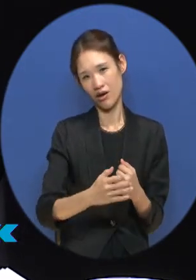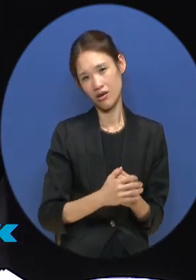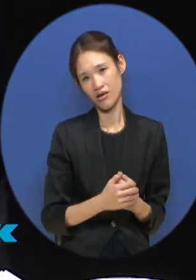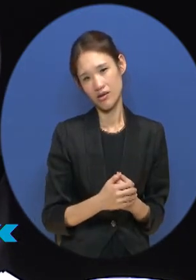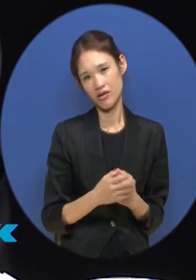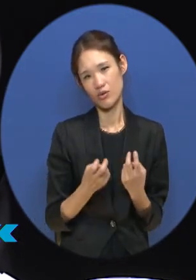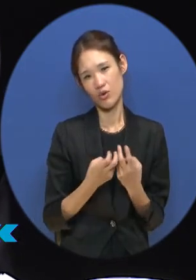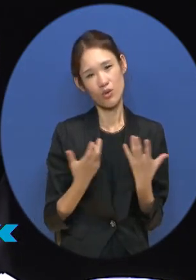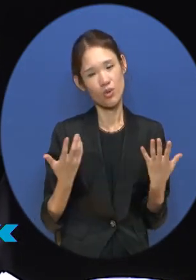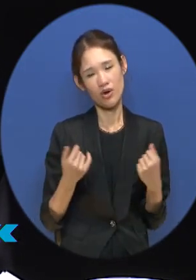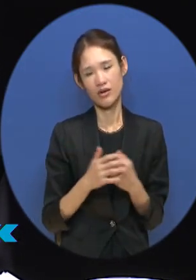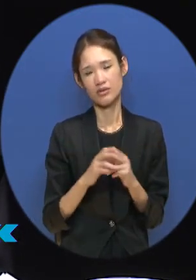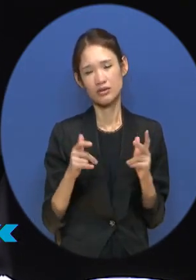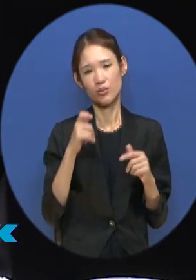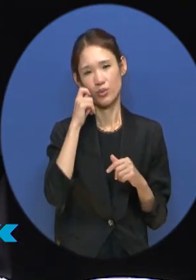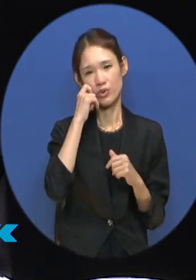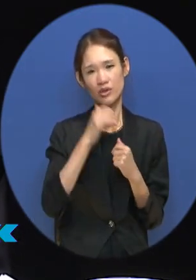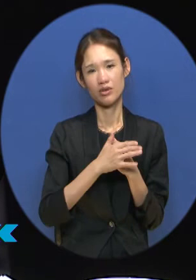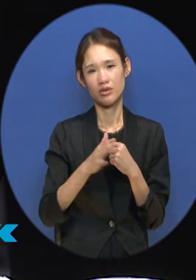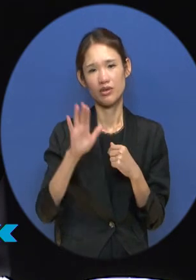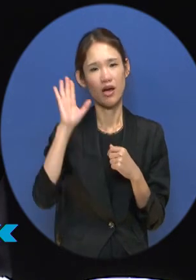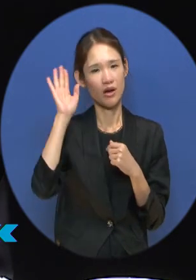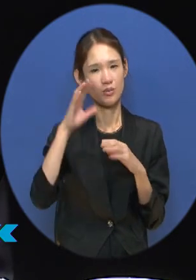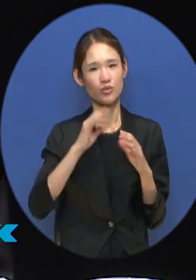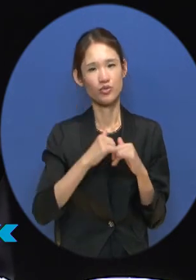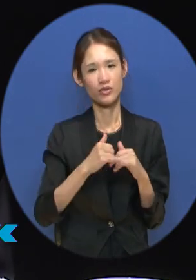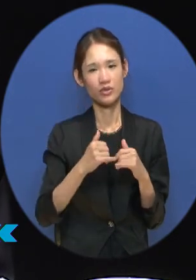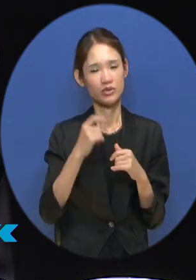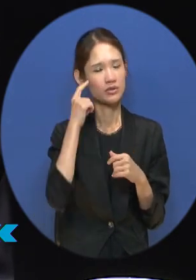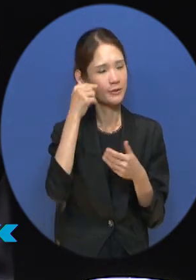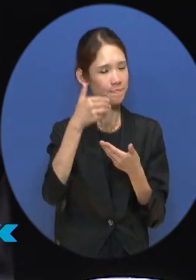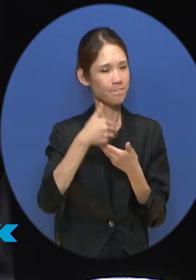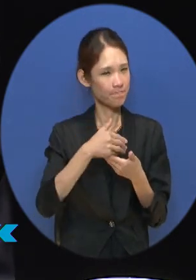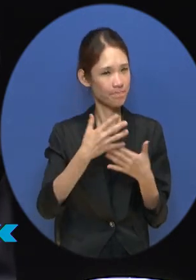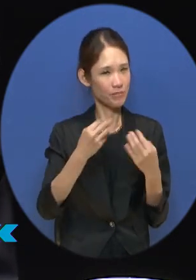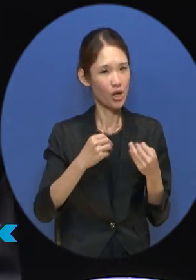예. 지금까지 못했지만 예. 이제는 국민의 여론들이 많이 수렴되기 때문에